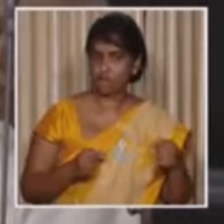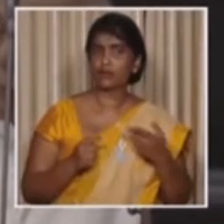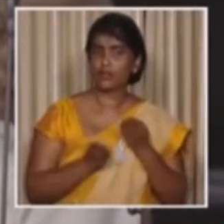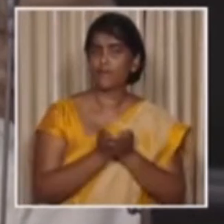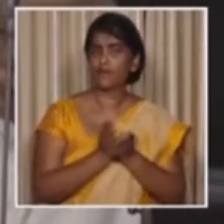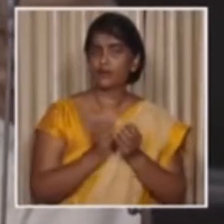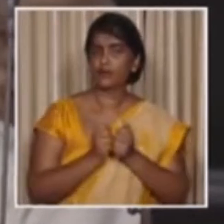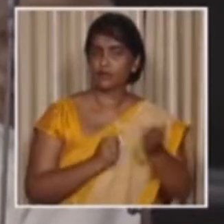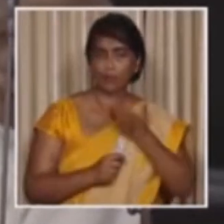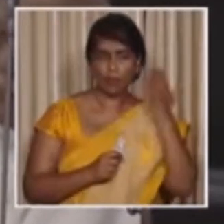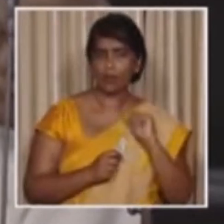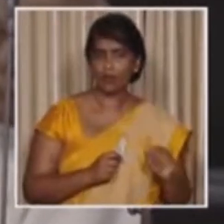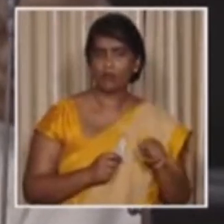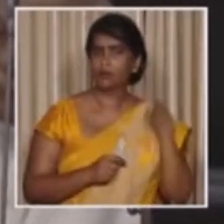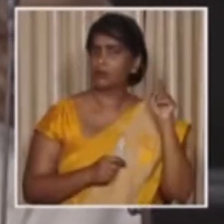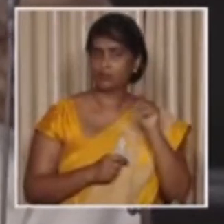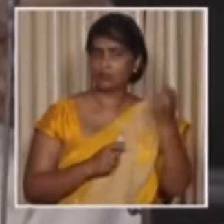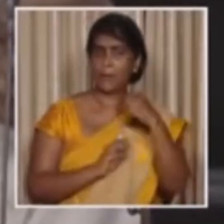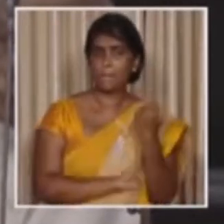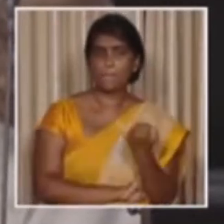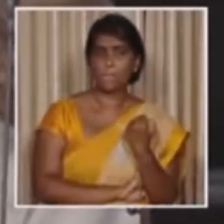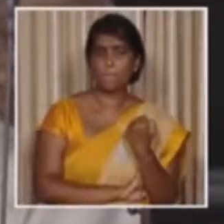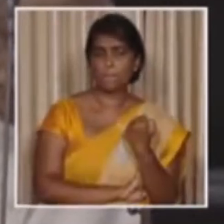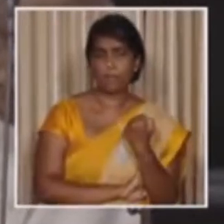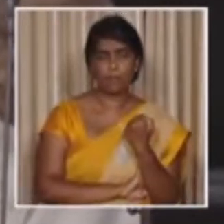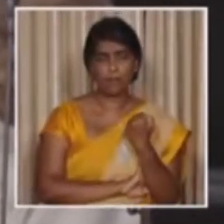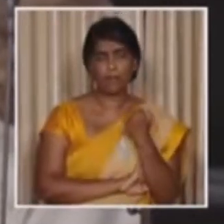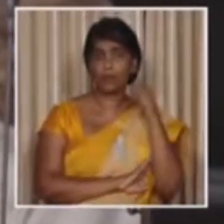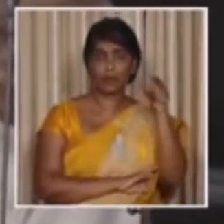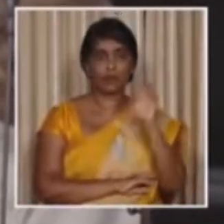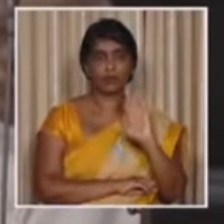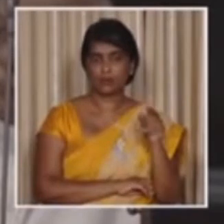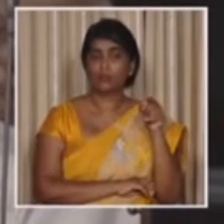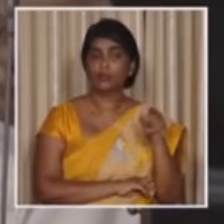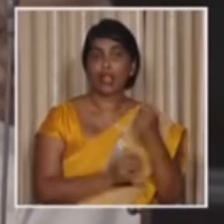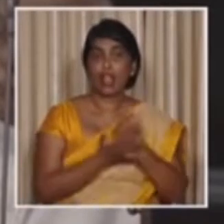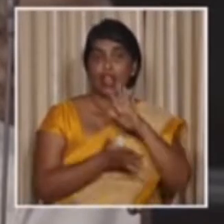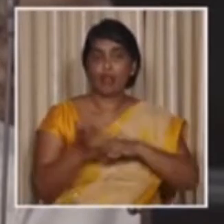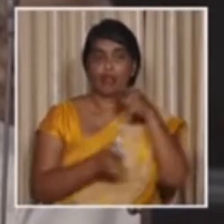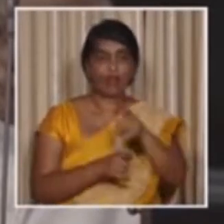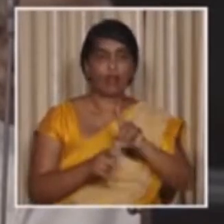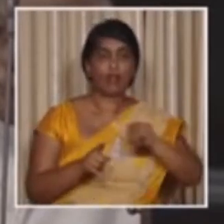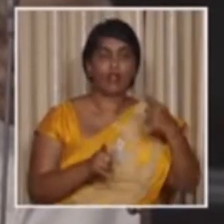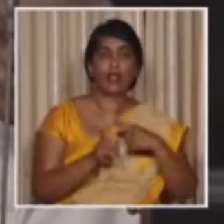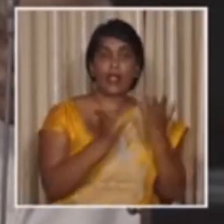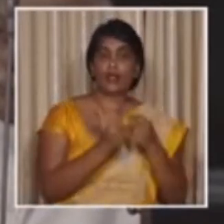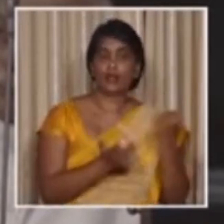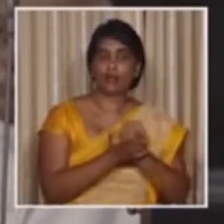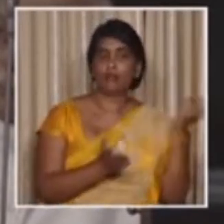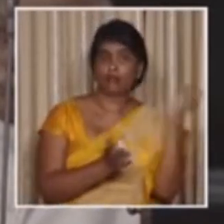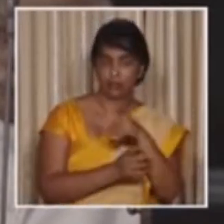විනය ගන්න පුළුවන් මොකද මේ කාටවත් බලේ එකක් එතුමා නෙමෙයි ලියුම එව්වේ නිලධාරියාට